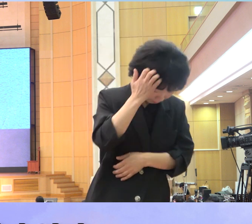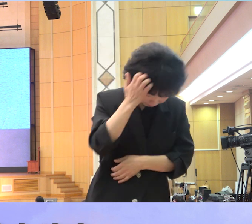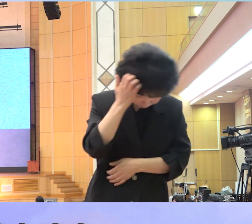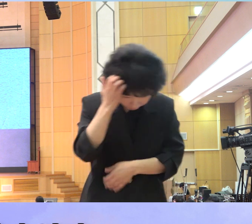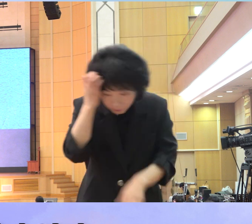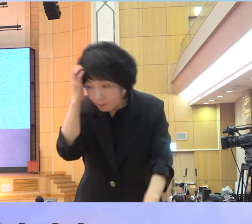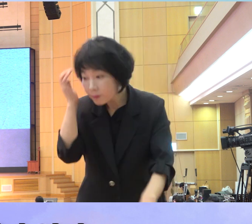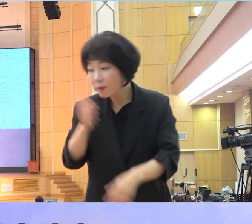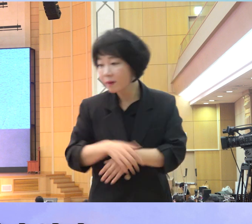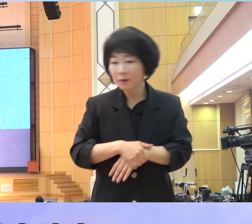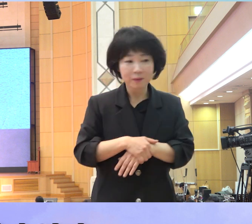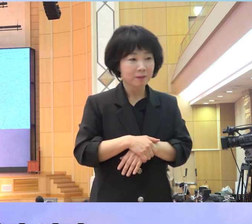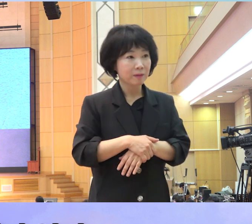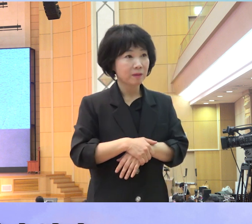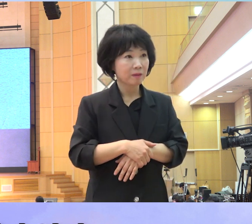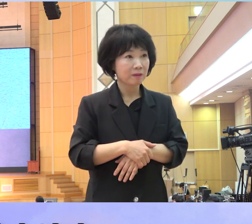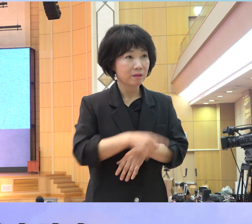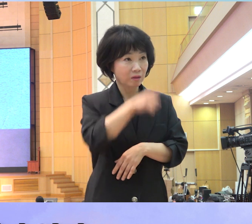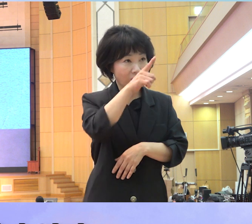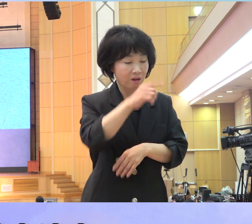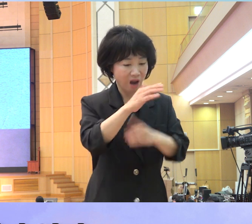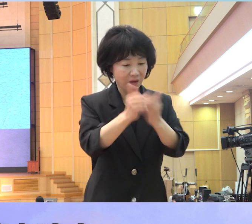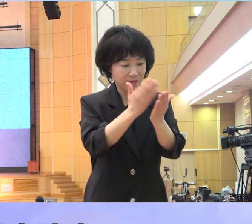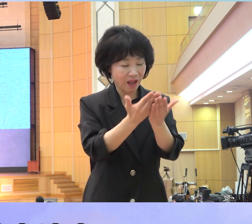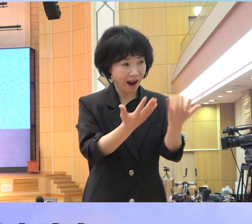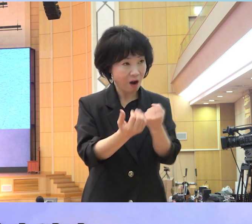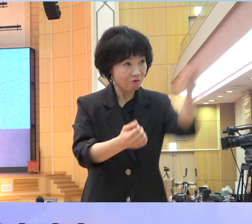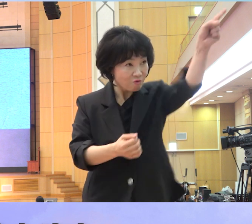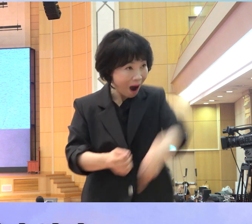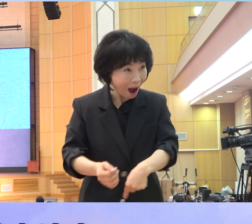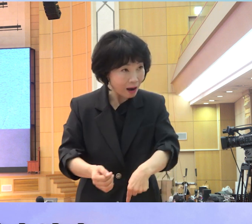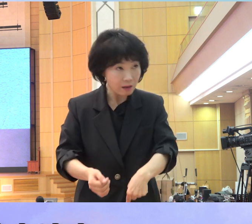목사님이 성경책 들고 방으로 들어와.